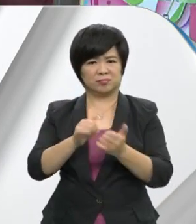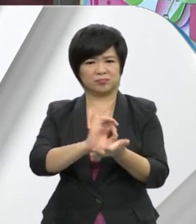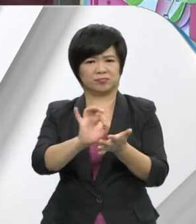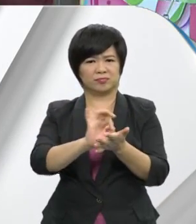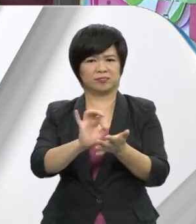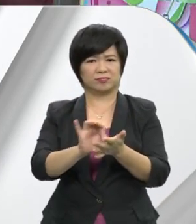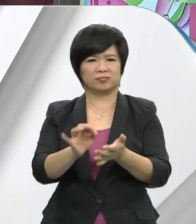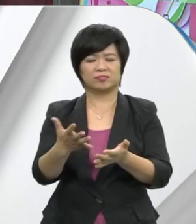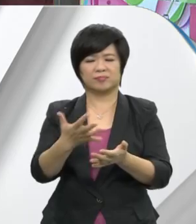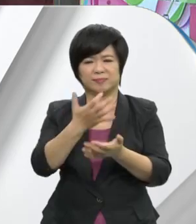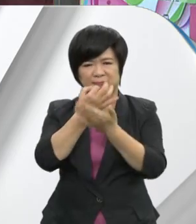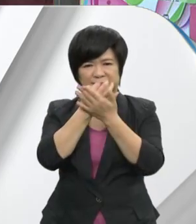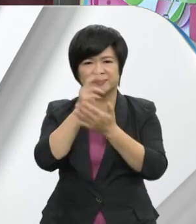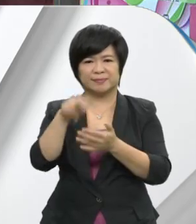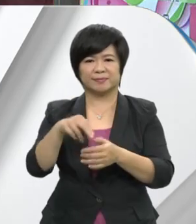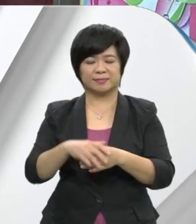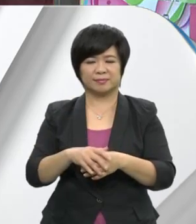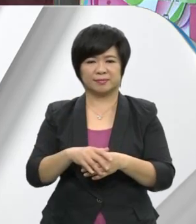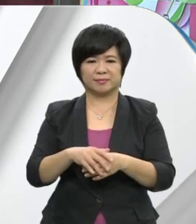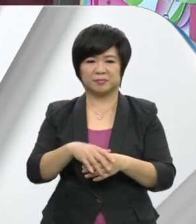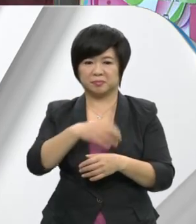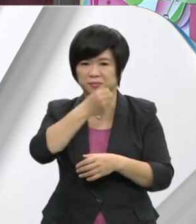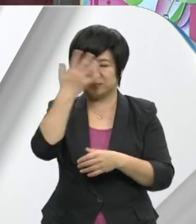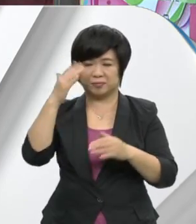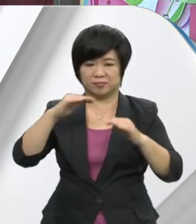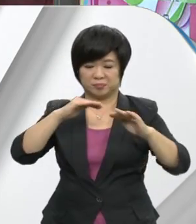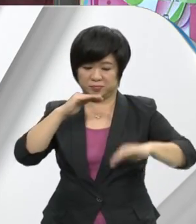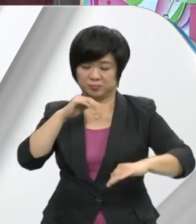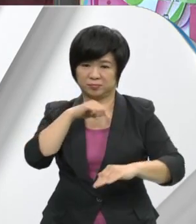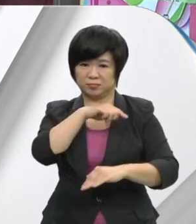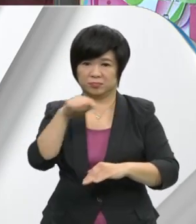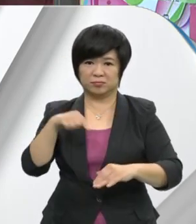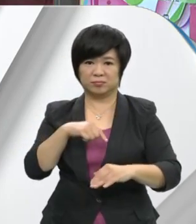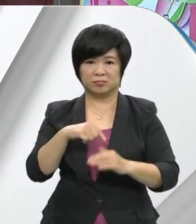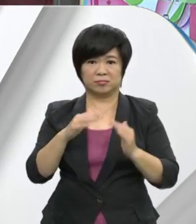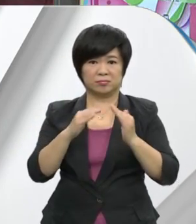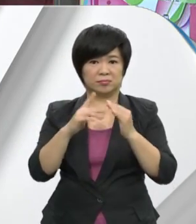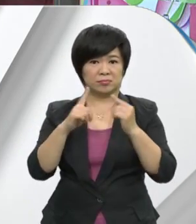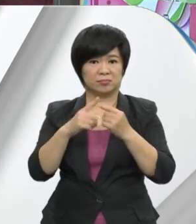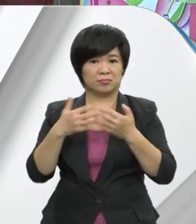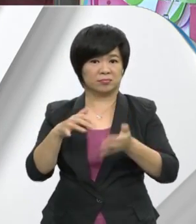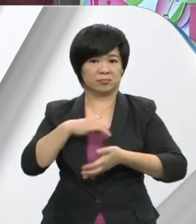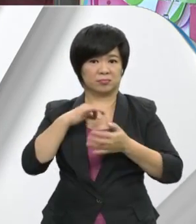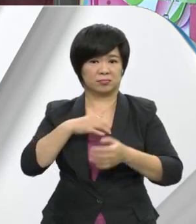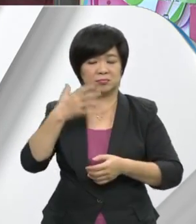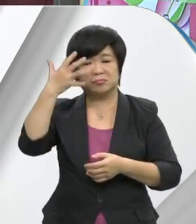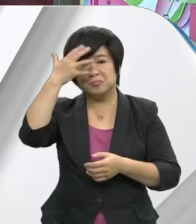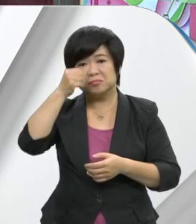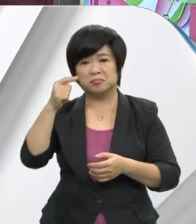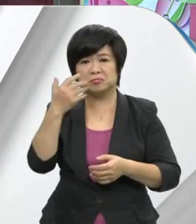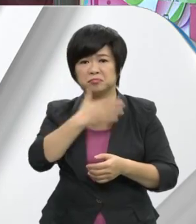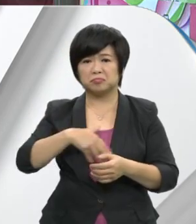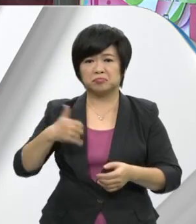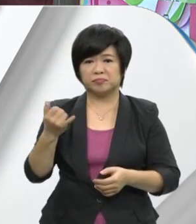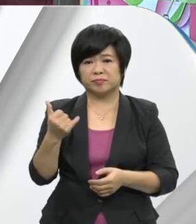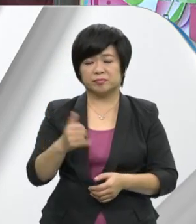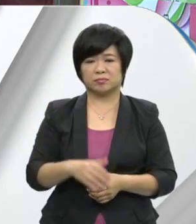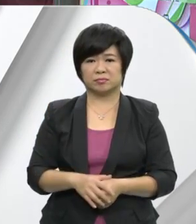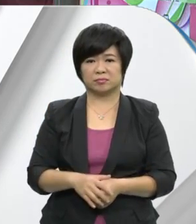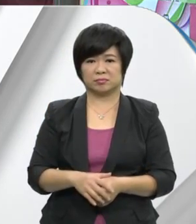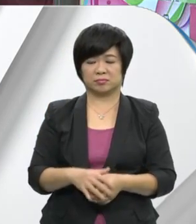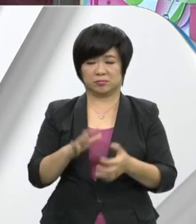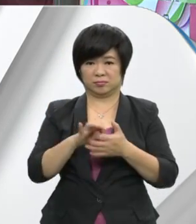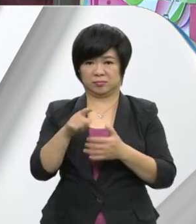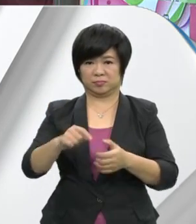我们的晚辈。也不用太担心我们长者的身体状况，因为有这